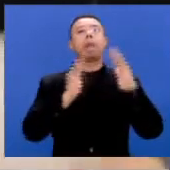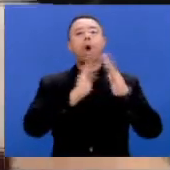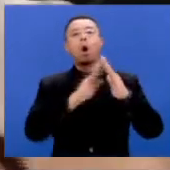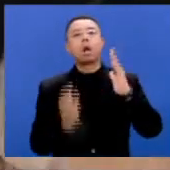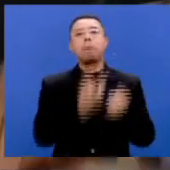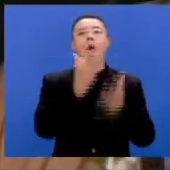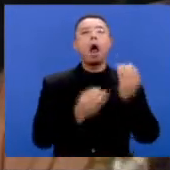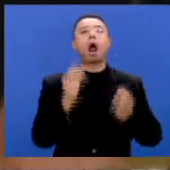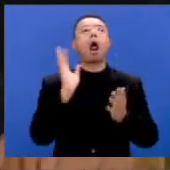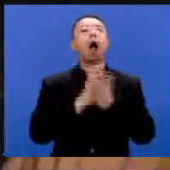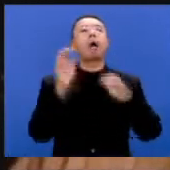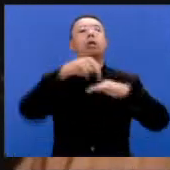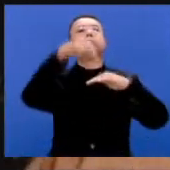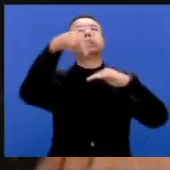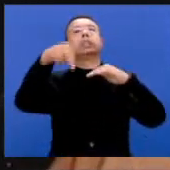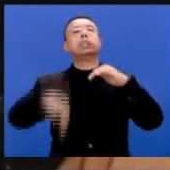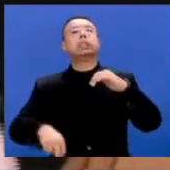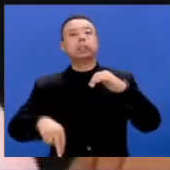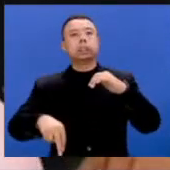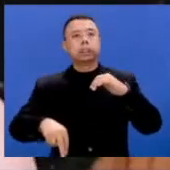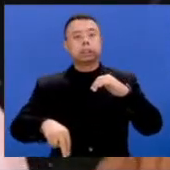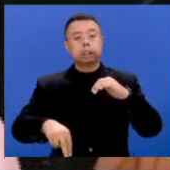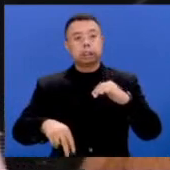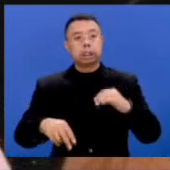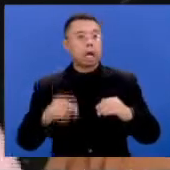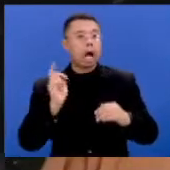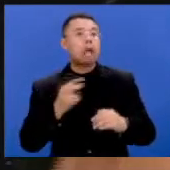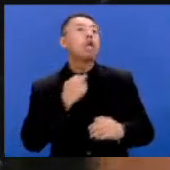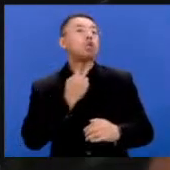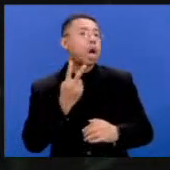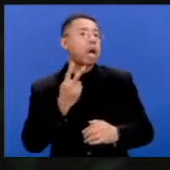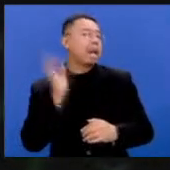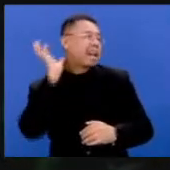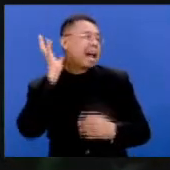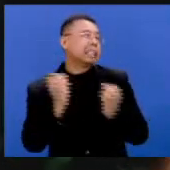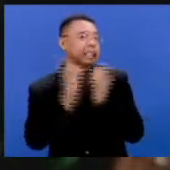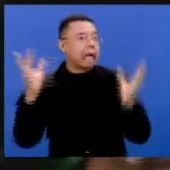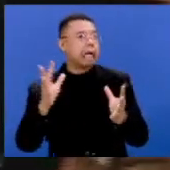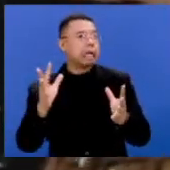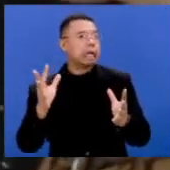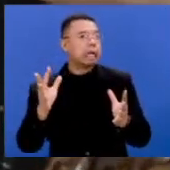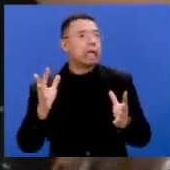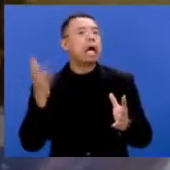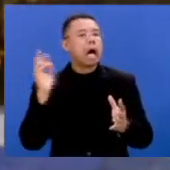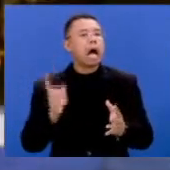dia langsung terjun ke itu. Tadi sempat dengar suara ledakan berarti? Tadi sih ada dengar.